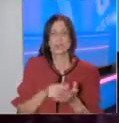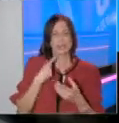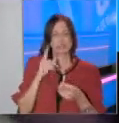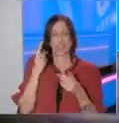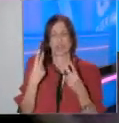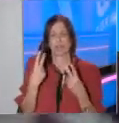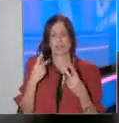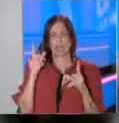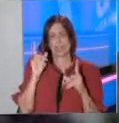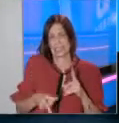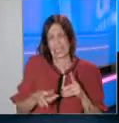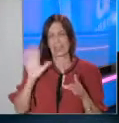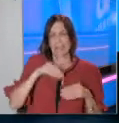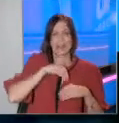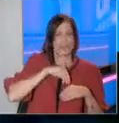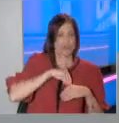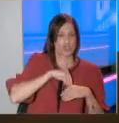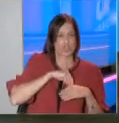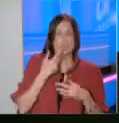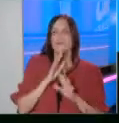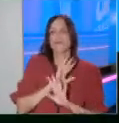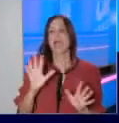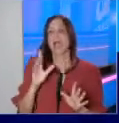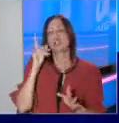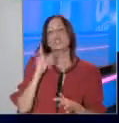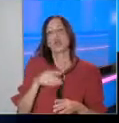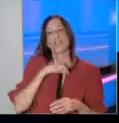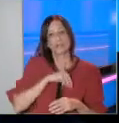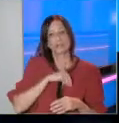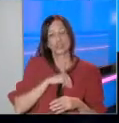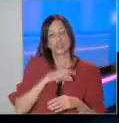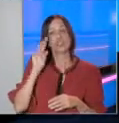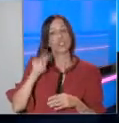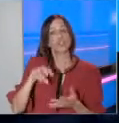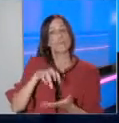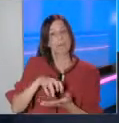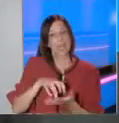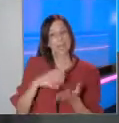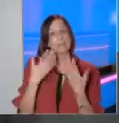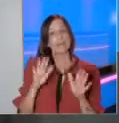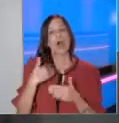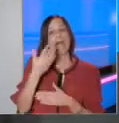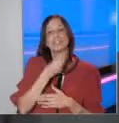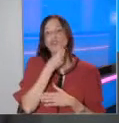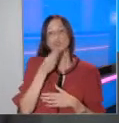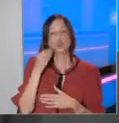החירומיים וגם הנפשיים. ואם זה רק צורך נפשי, אז יש לנו מרכזים שפתוחים אחר הצהריים,